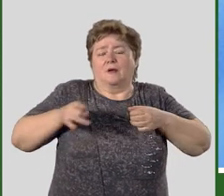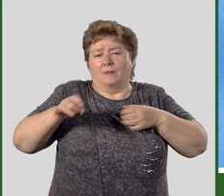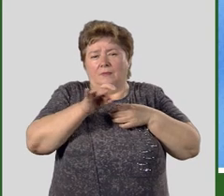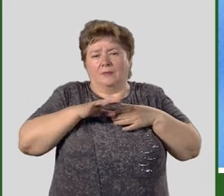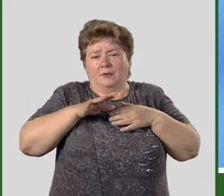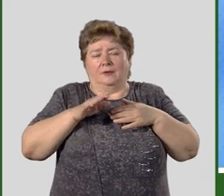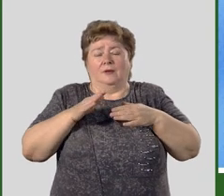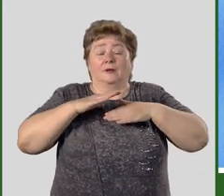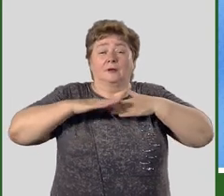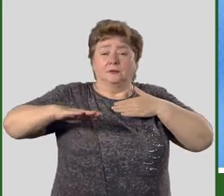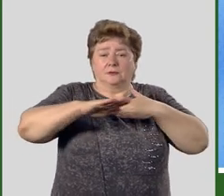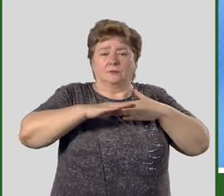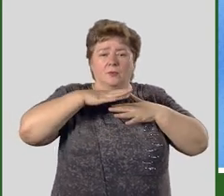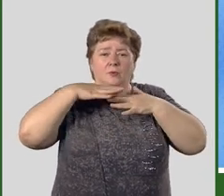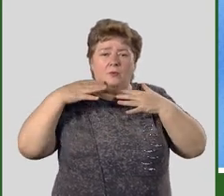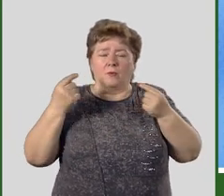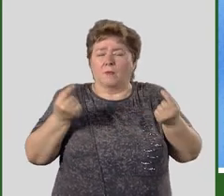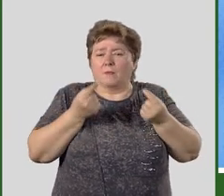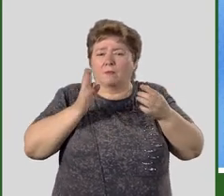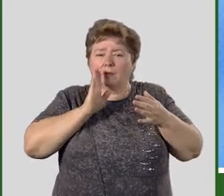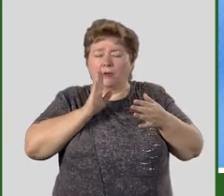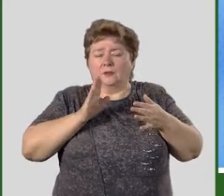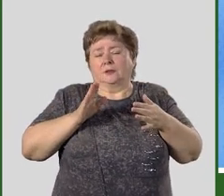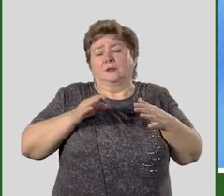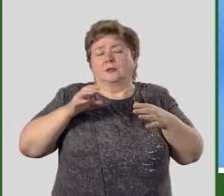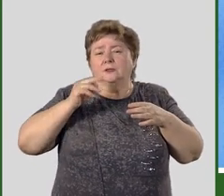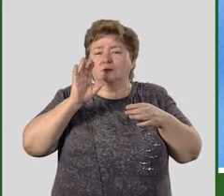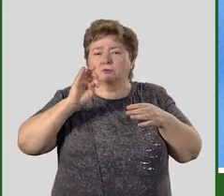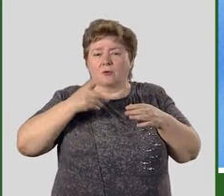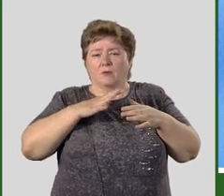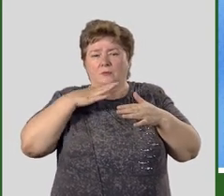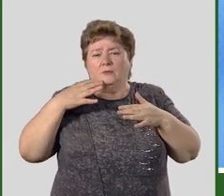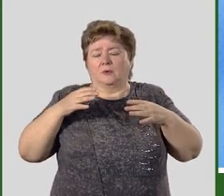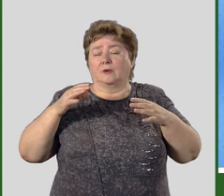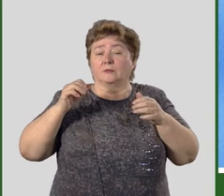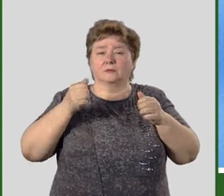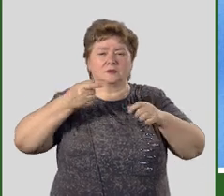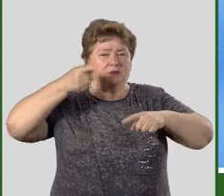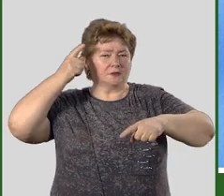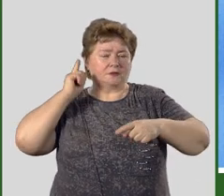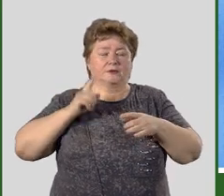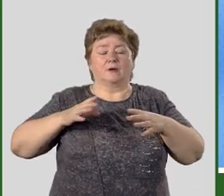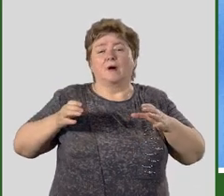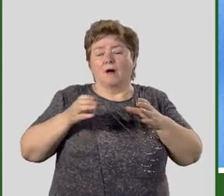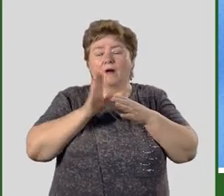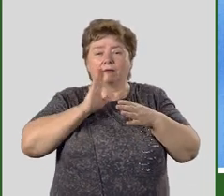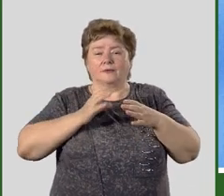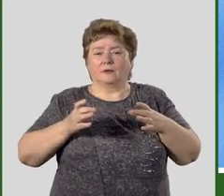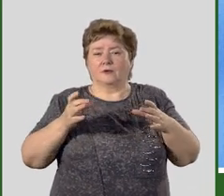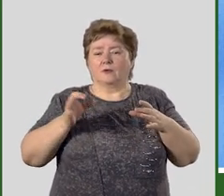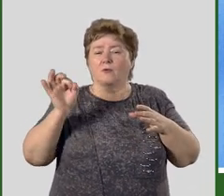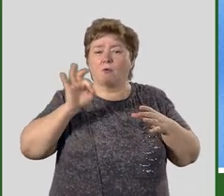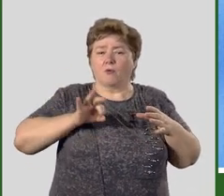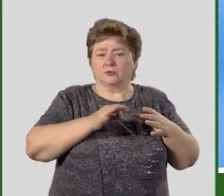областях континента много мелководных и соленых реликтовых водоемов.